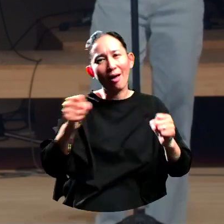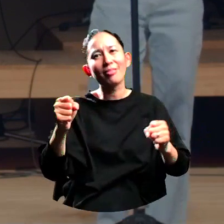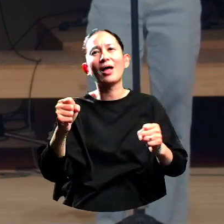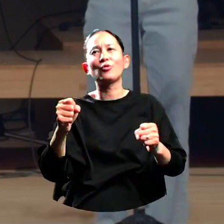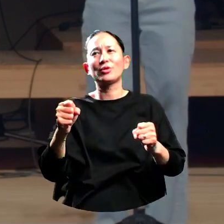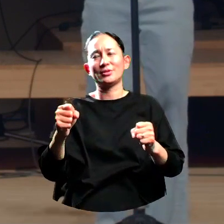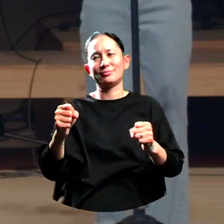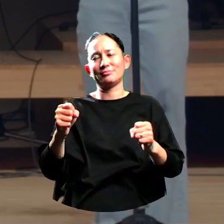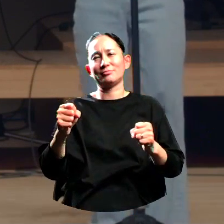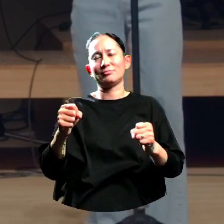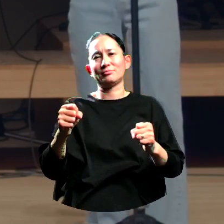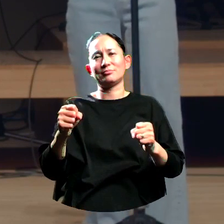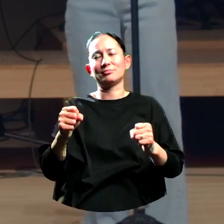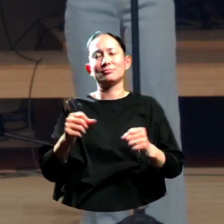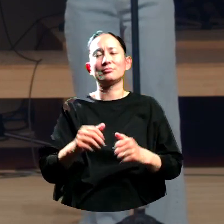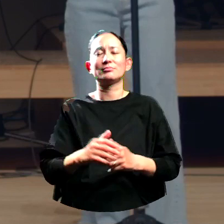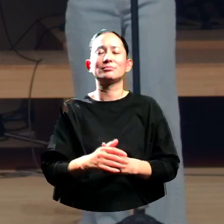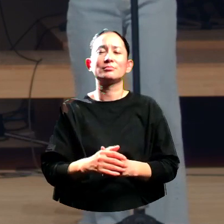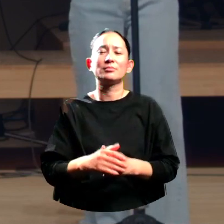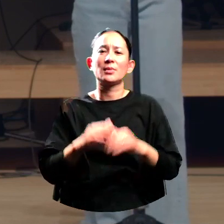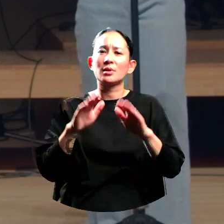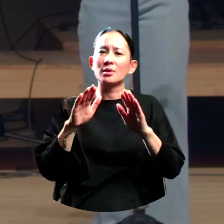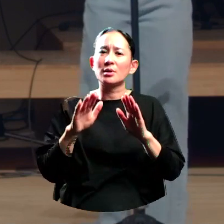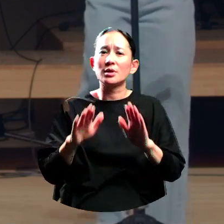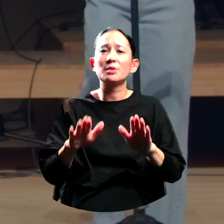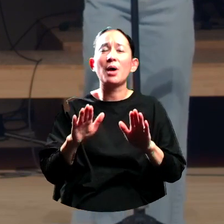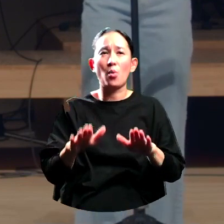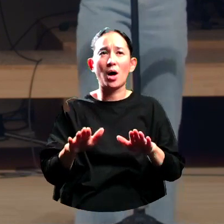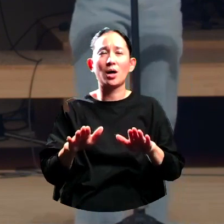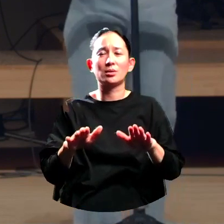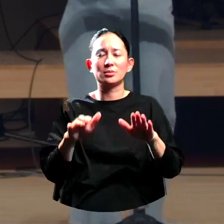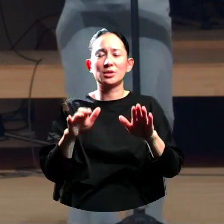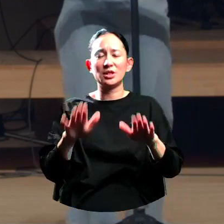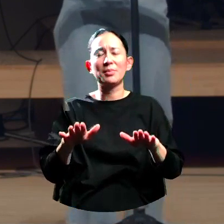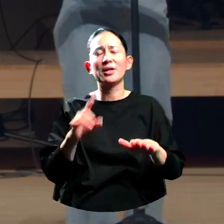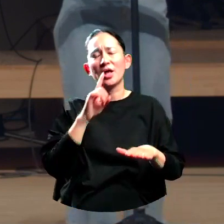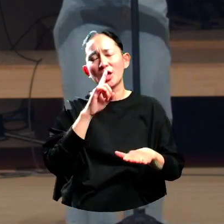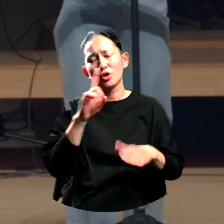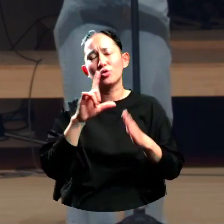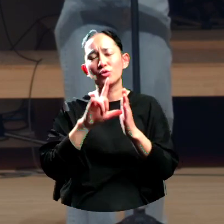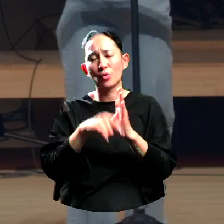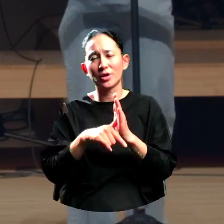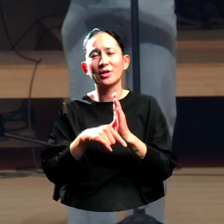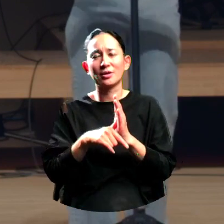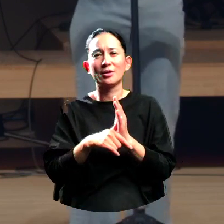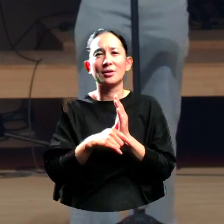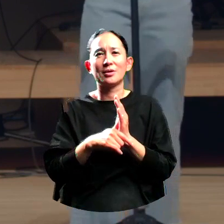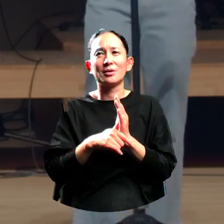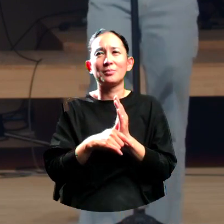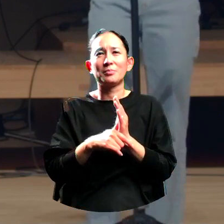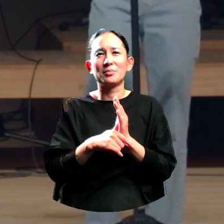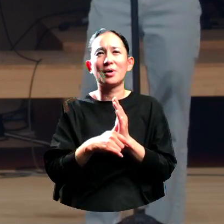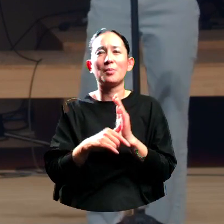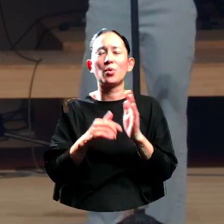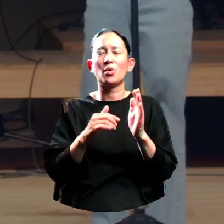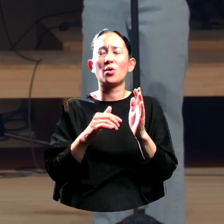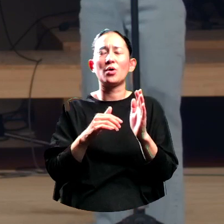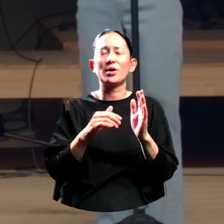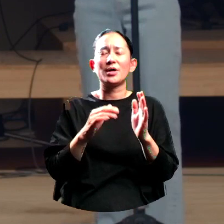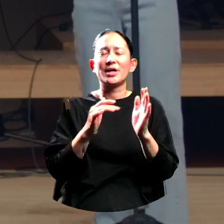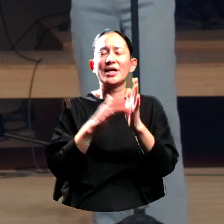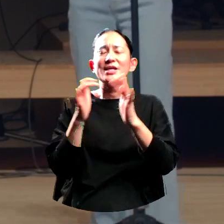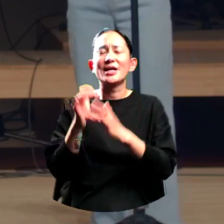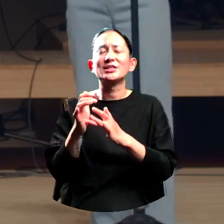welcome, saying, Hosanna, Hosanna. 今で言えばイエス様はエルサレムで超バズったんです。 You know, he was so popular